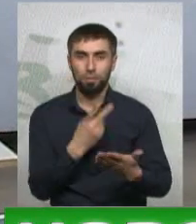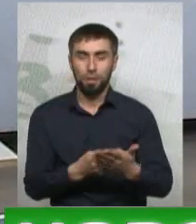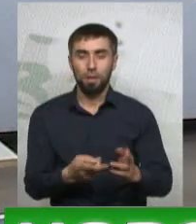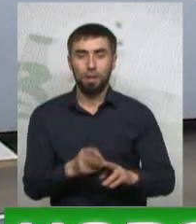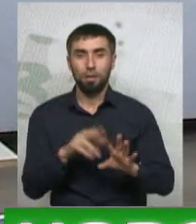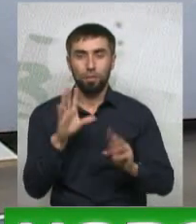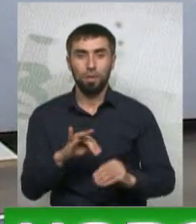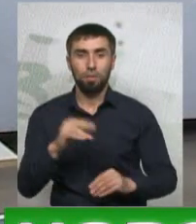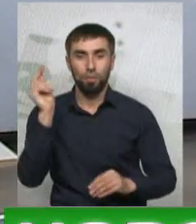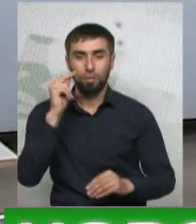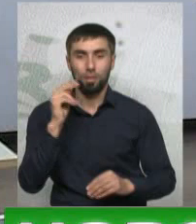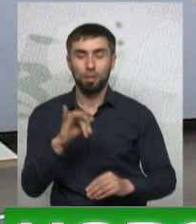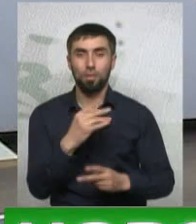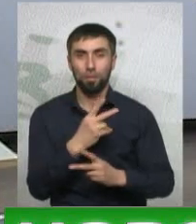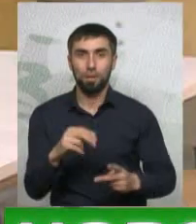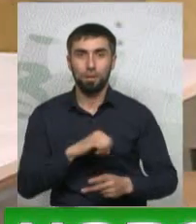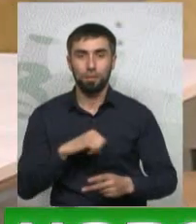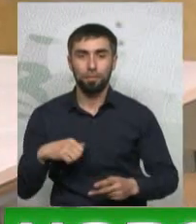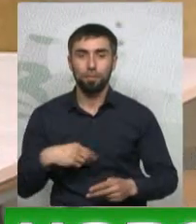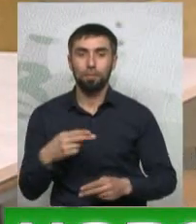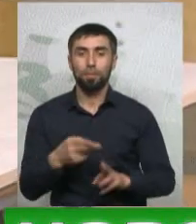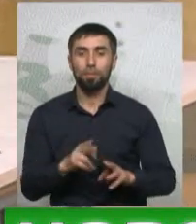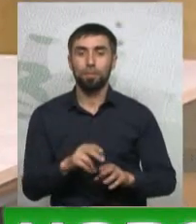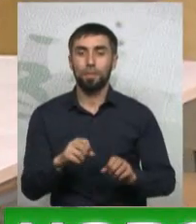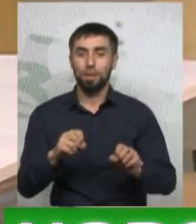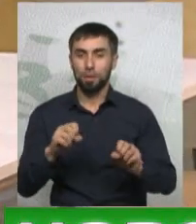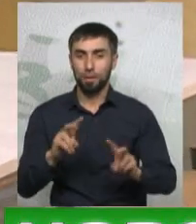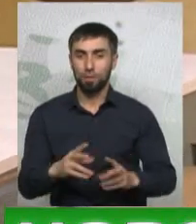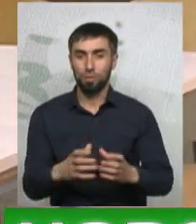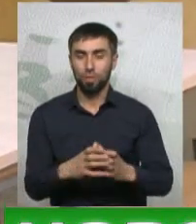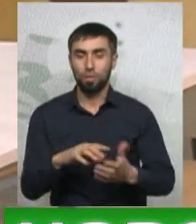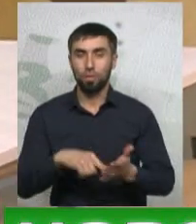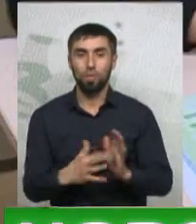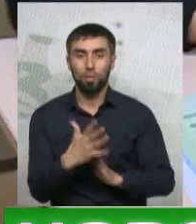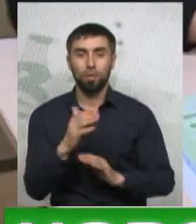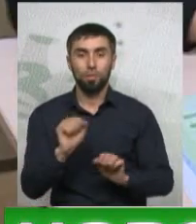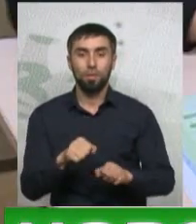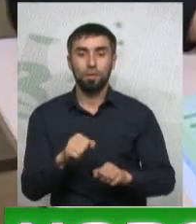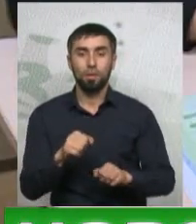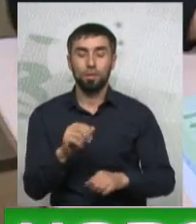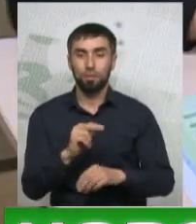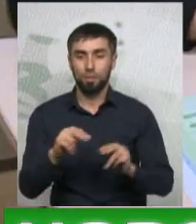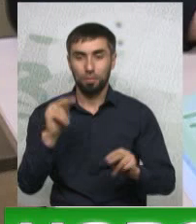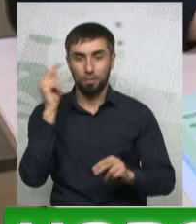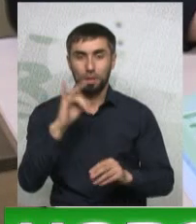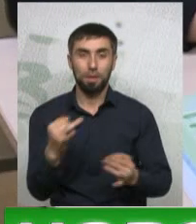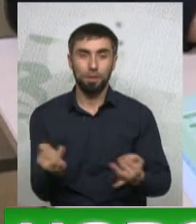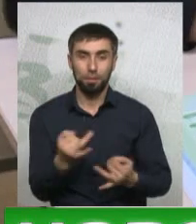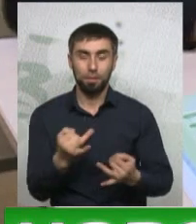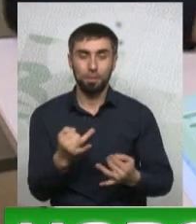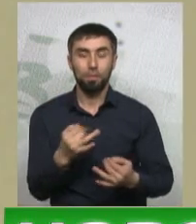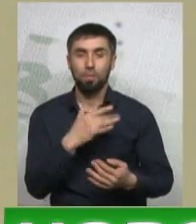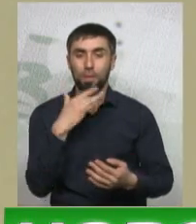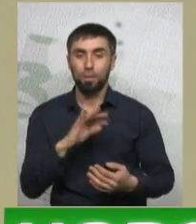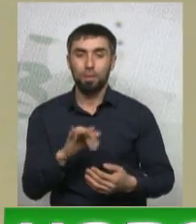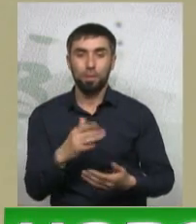это все, изучить и увидеть сами. Для педсостава точка роста возможно сделать уроки для ребят познавательнее и интереснее. Немалую